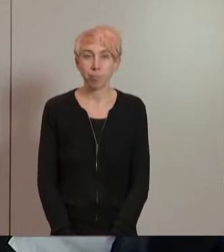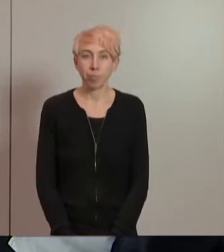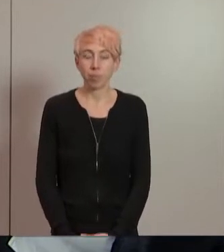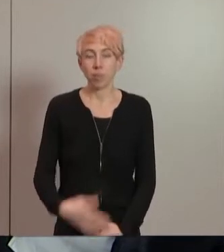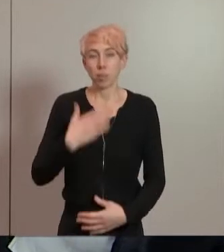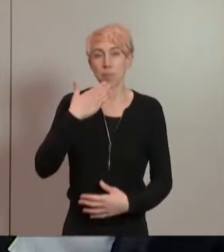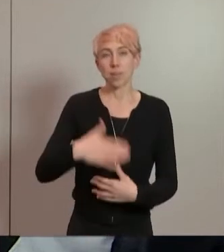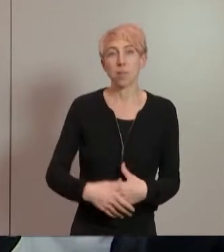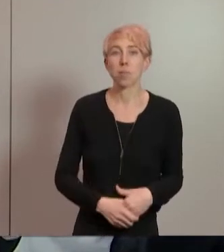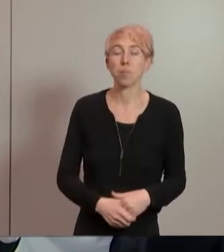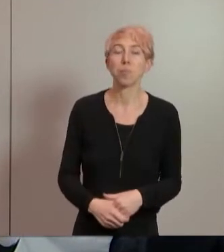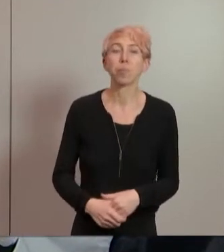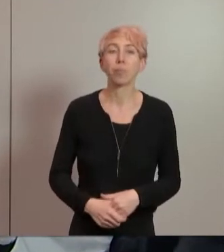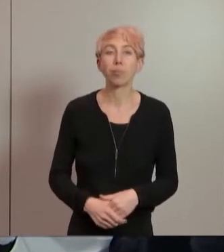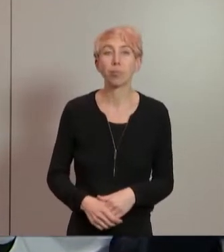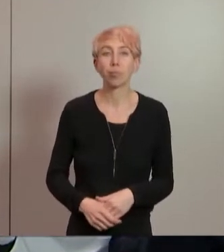Merci.